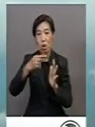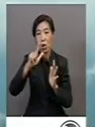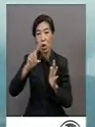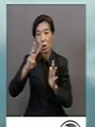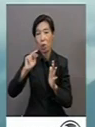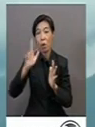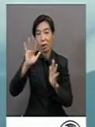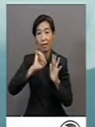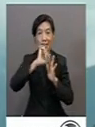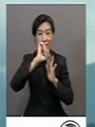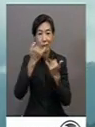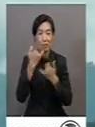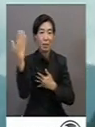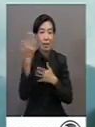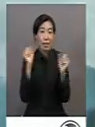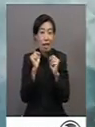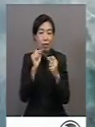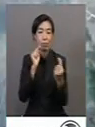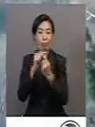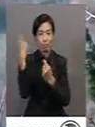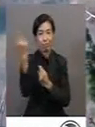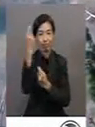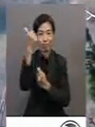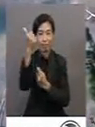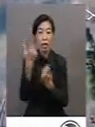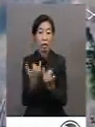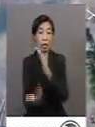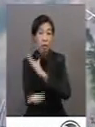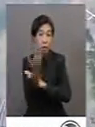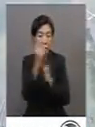ภาพอากาศที่หนาวเย็นครับเหมาะแก่การท่องเที่ยวอุณหภูมิในยามเช้า